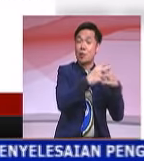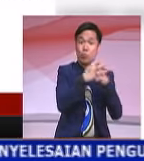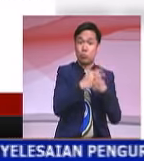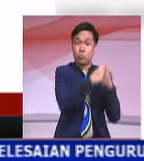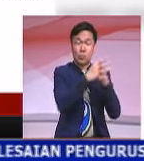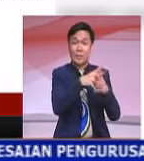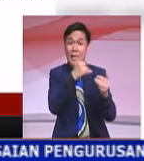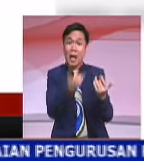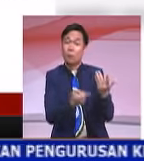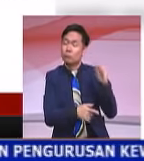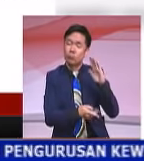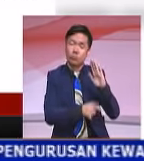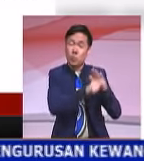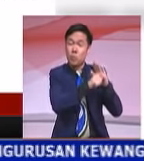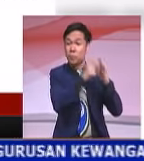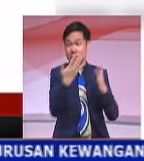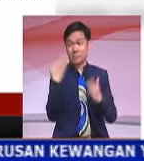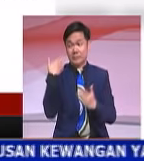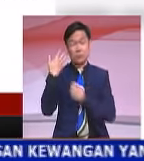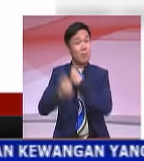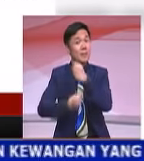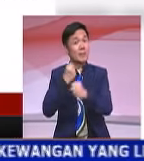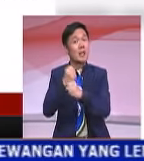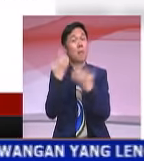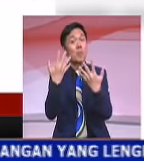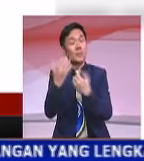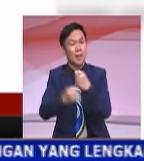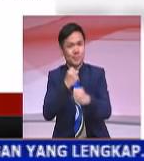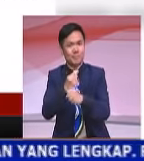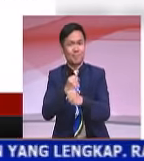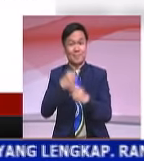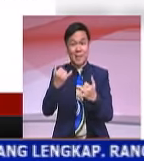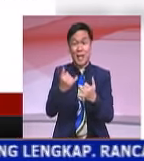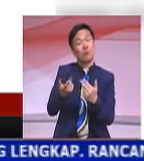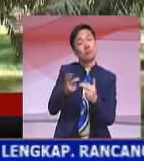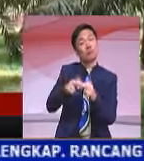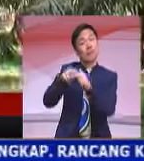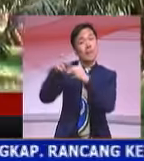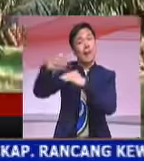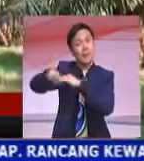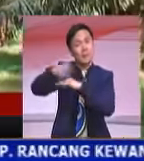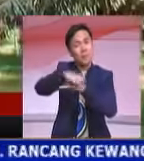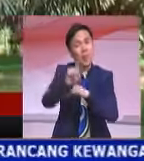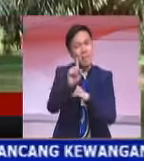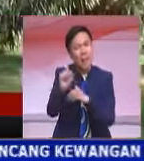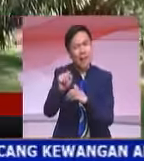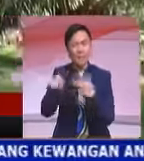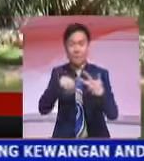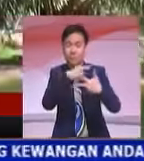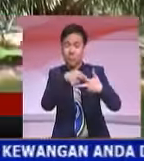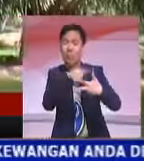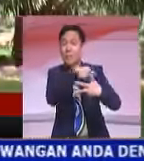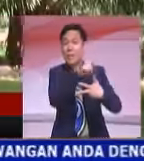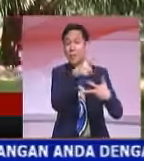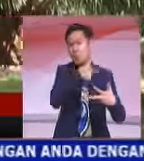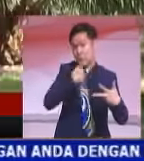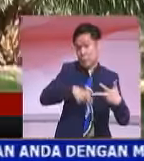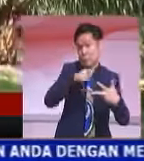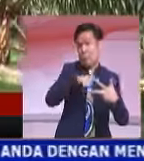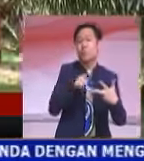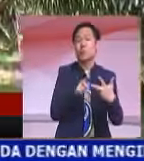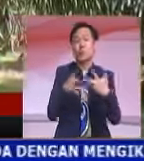mencatatkan nilai terbesar sepanjang dekad lalu. Antara negara yang menunjukkan pertambahan ekspor yang ketara ke pasaran negara